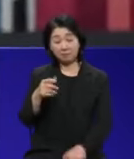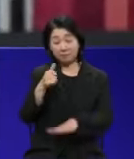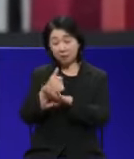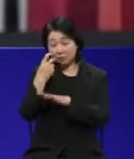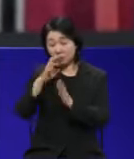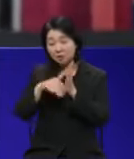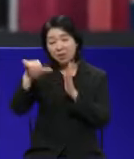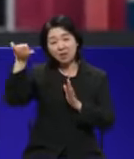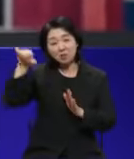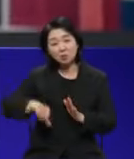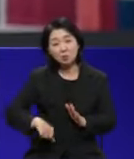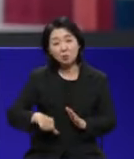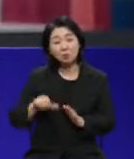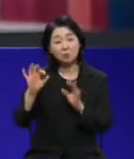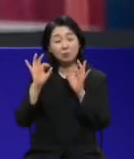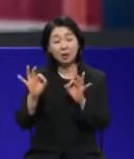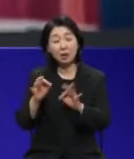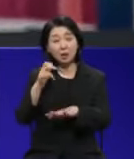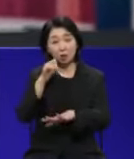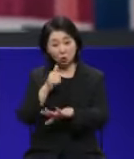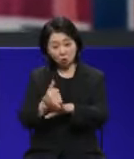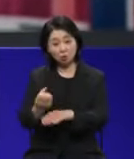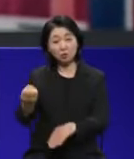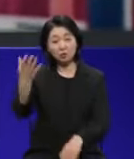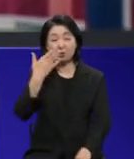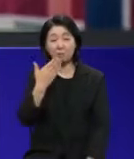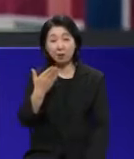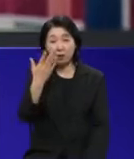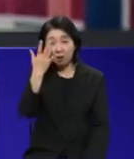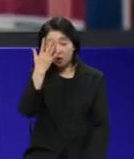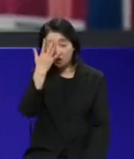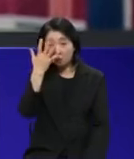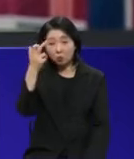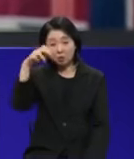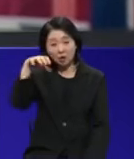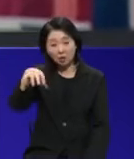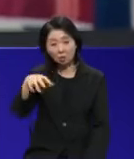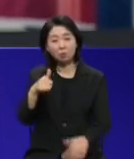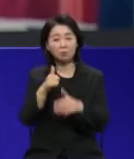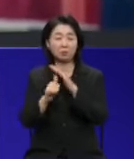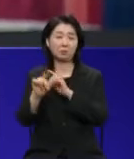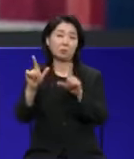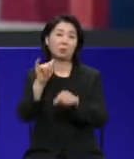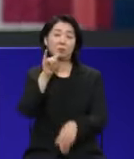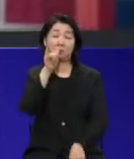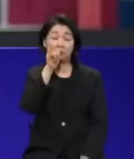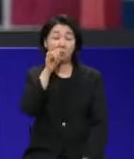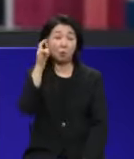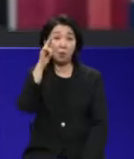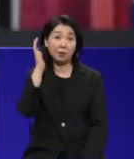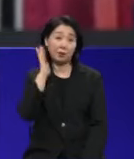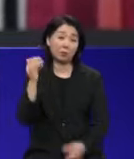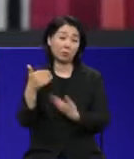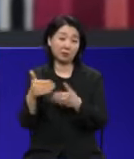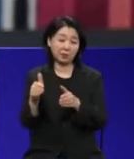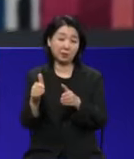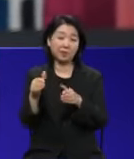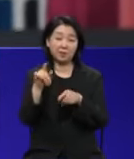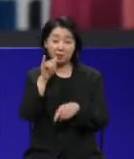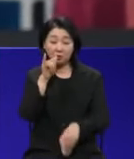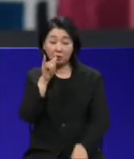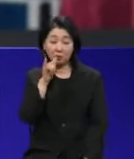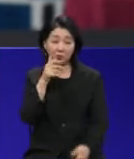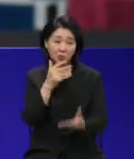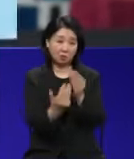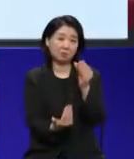진흥으로 나왔었는데 이겼 이겼고 산이라는 지역이 상당히 상징적이네 곳이기 때문에 그다 이태원